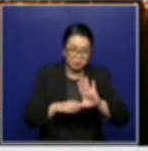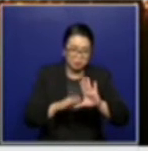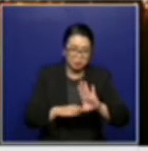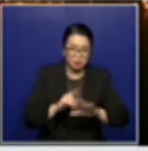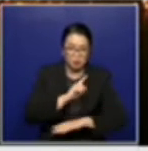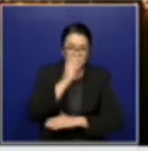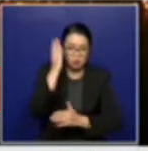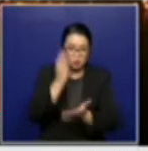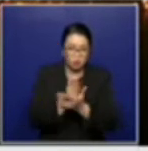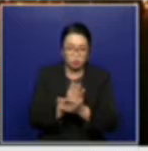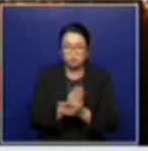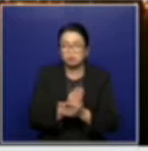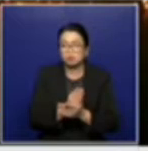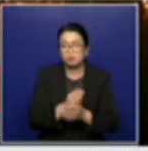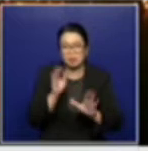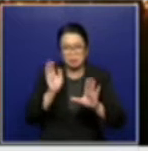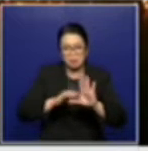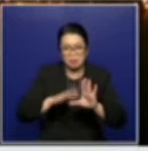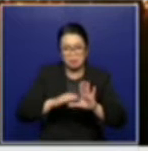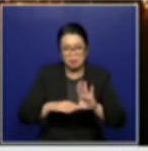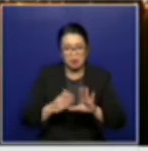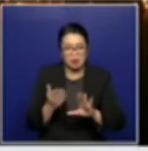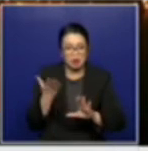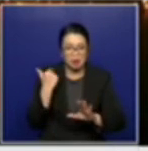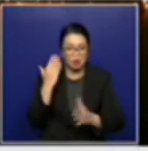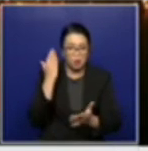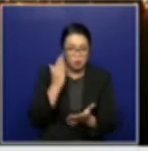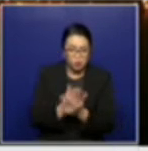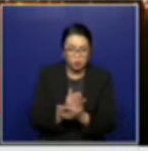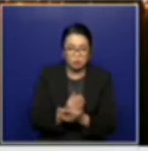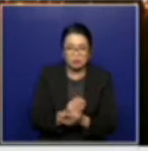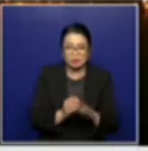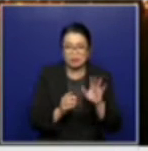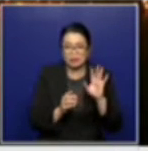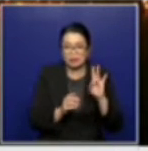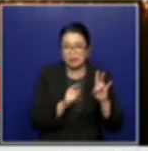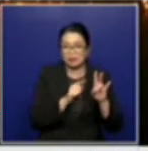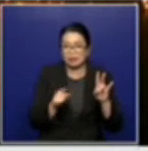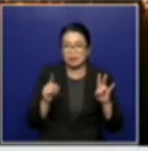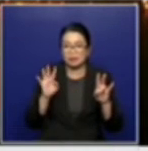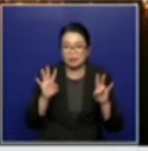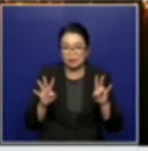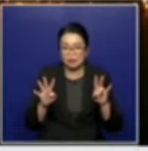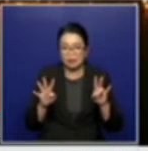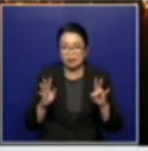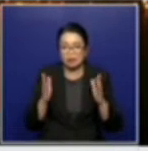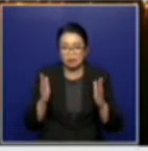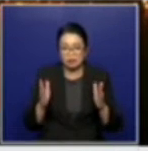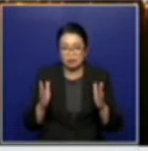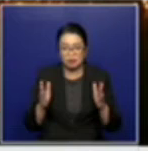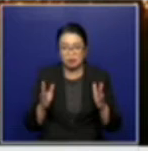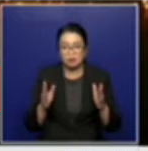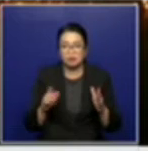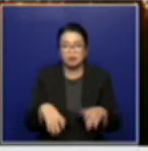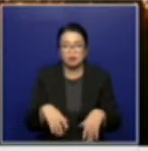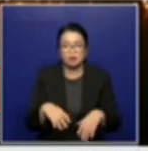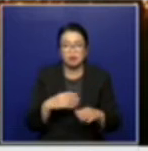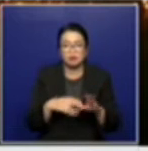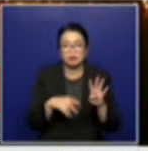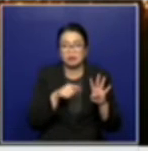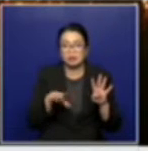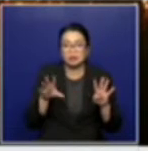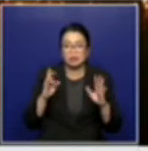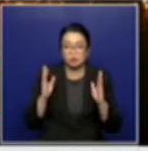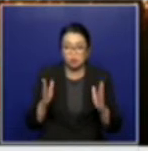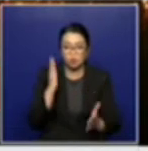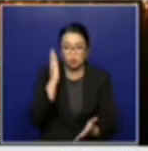หยุดชดเชยที่ผ่านมาครับท่านประธานช่วงวันที่7ถึงวันที่4นั้นท่านประธานเชื่อไหมครับว่าจาก